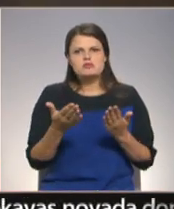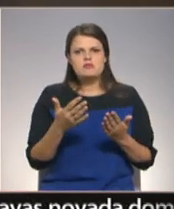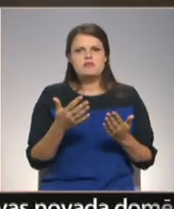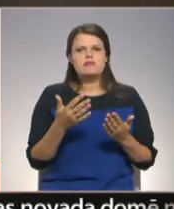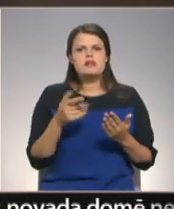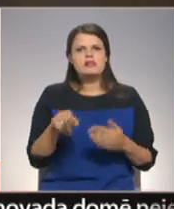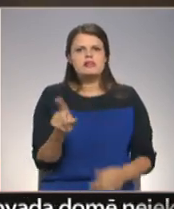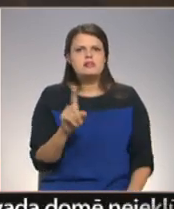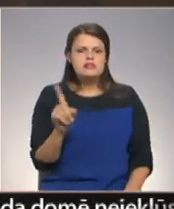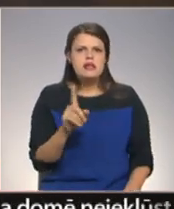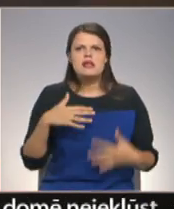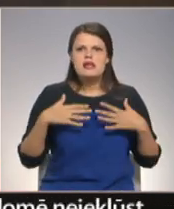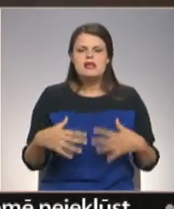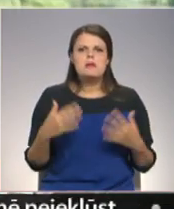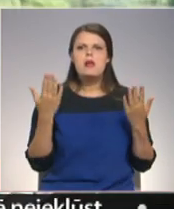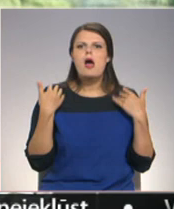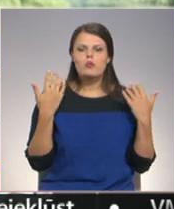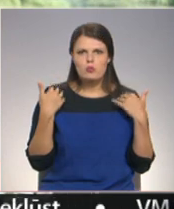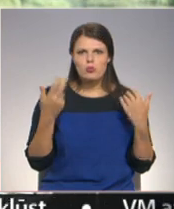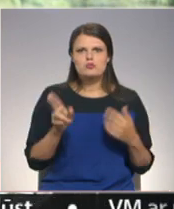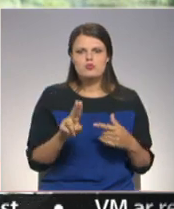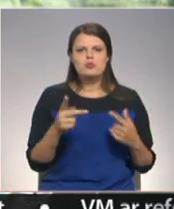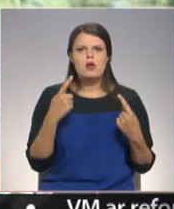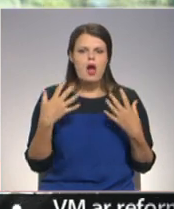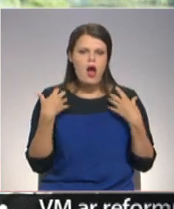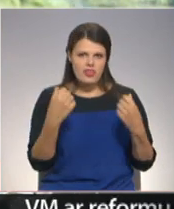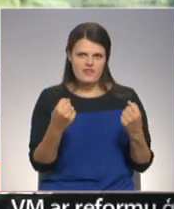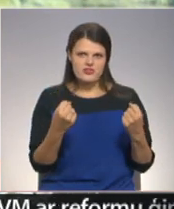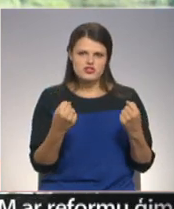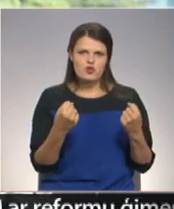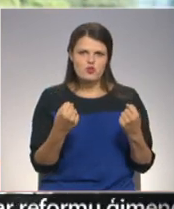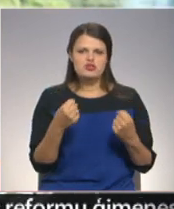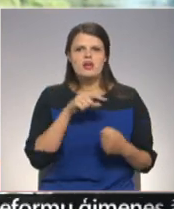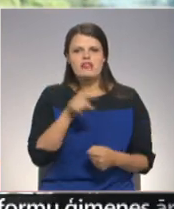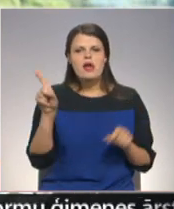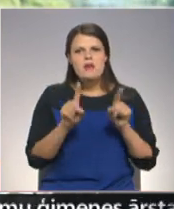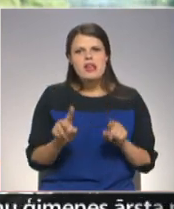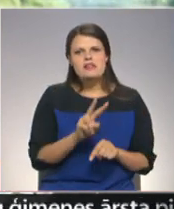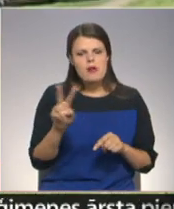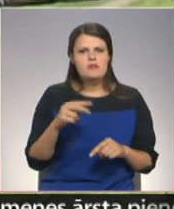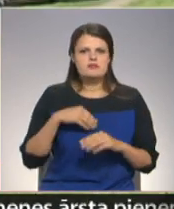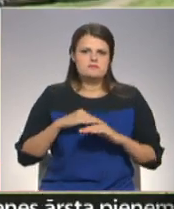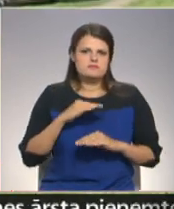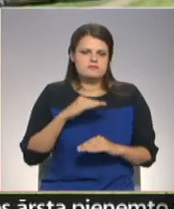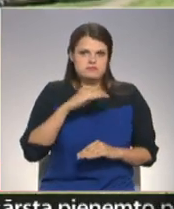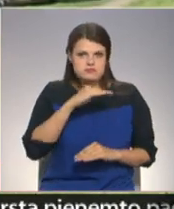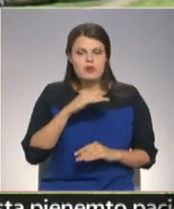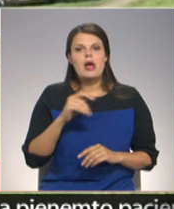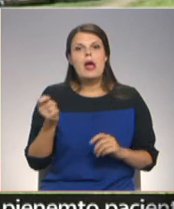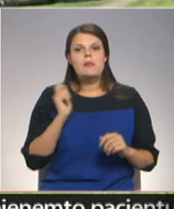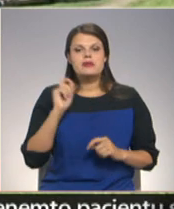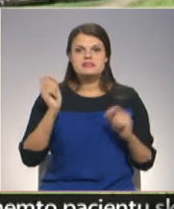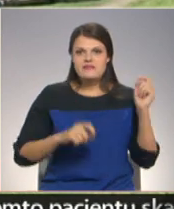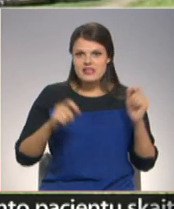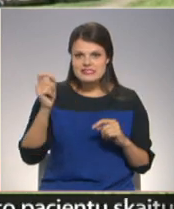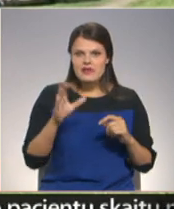pārējā. Pirts ir ķermeņa atpūta un atveseļošana no tām lietām, kas ir sakrājušās. Pirts festivālā Ozola